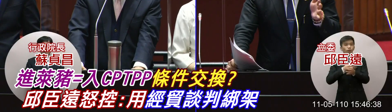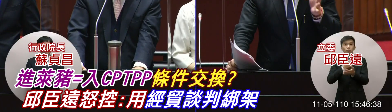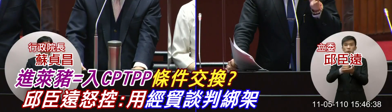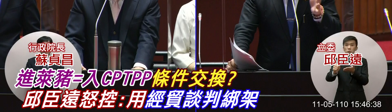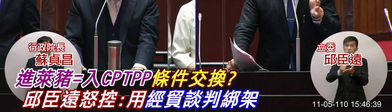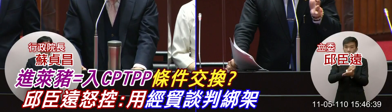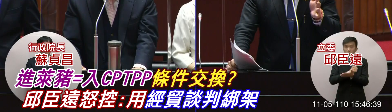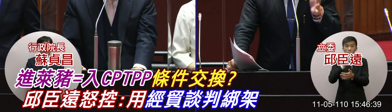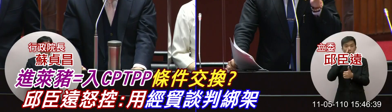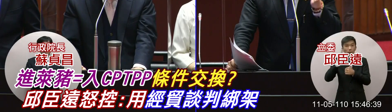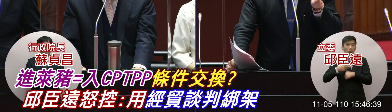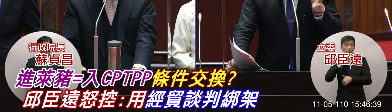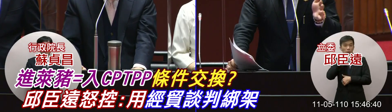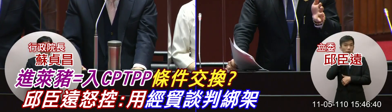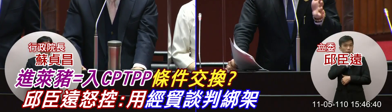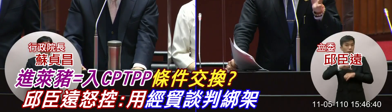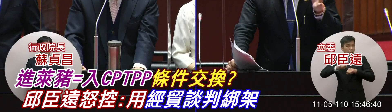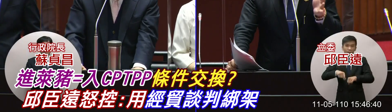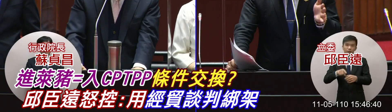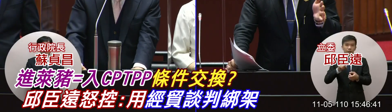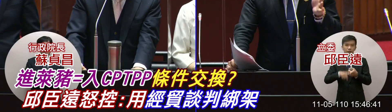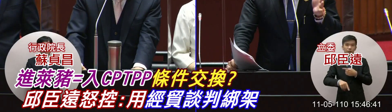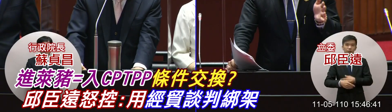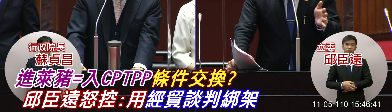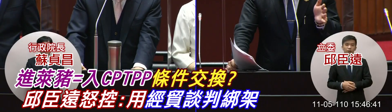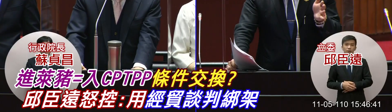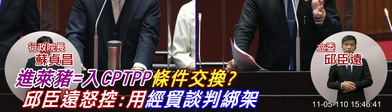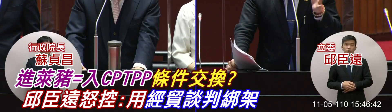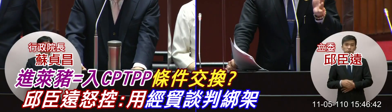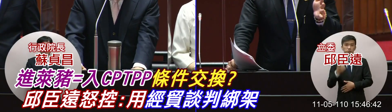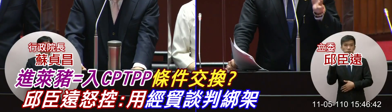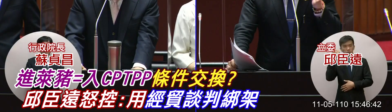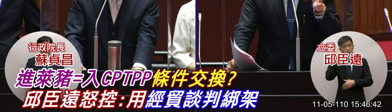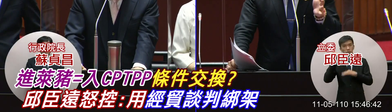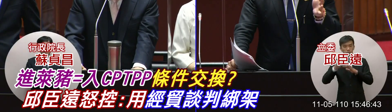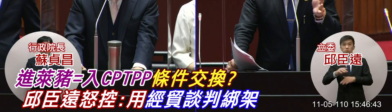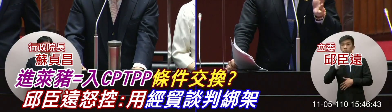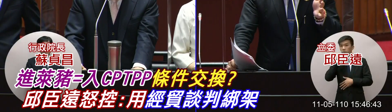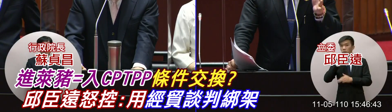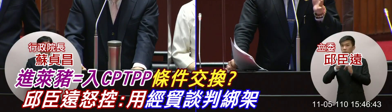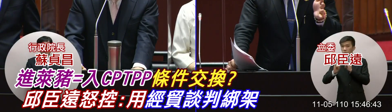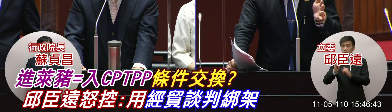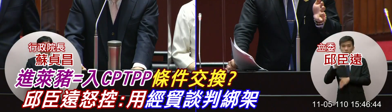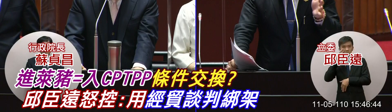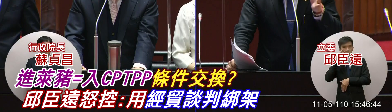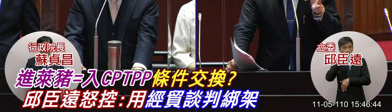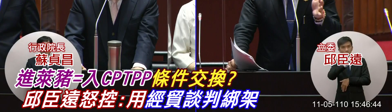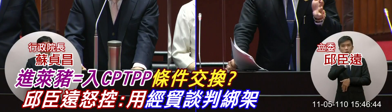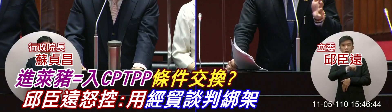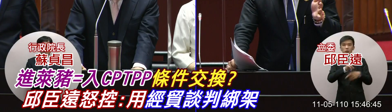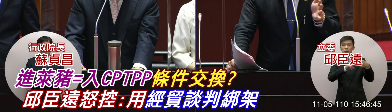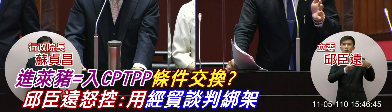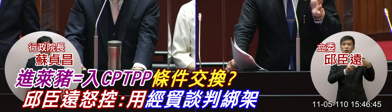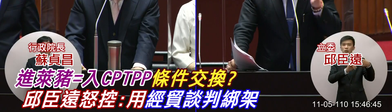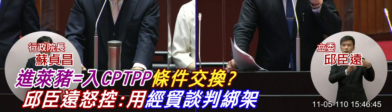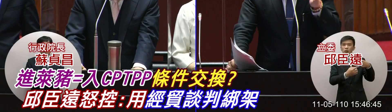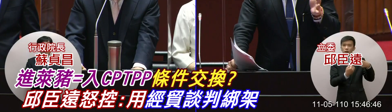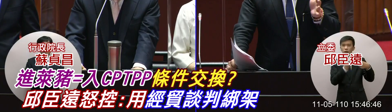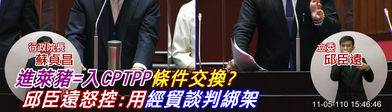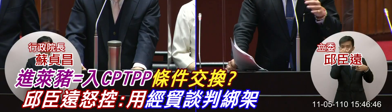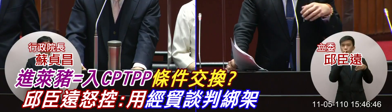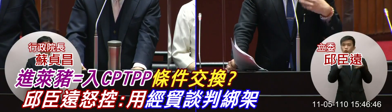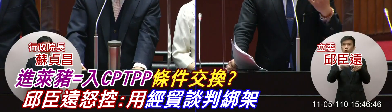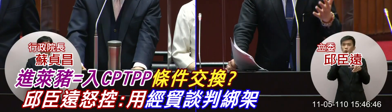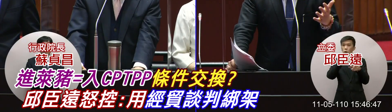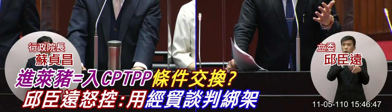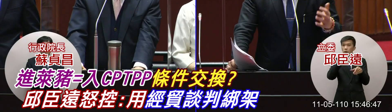这个前提哈，所以这个部分我认为人们现在对于这个莱猪的公投的反对，其实的态度哈，基本